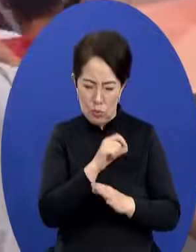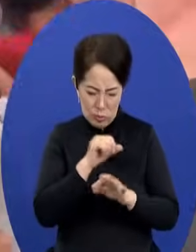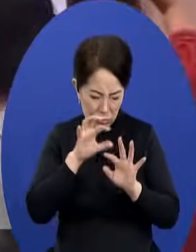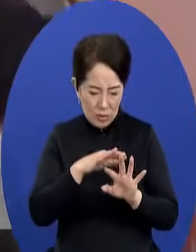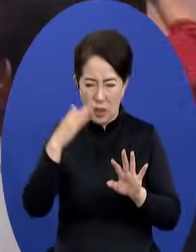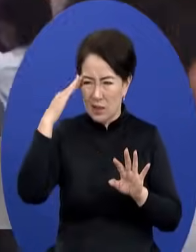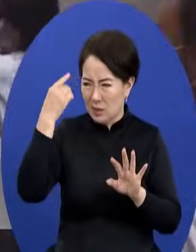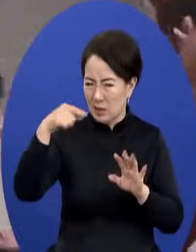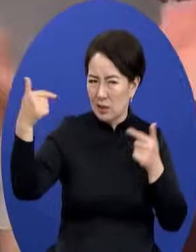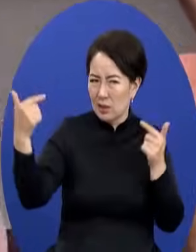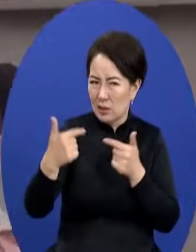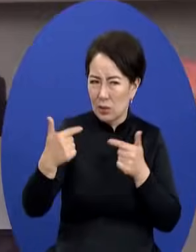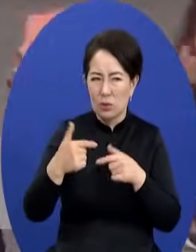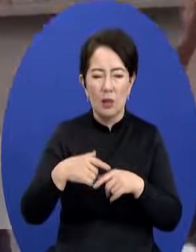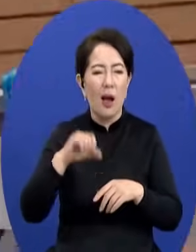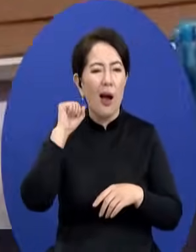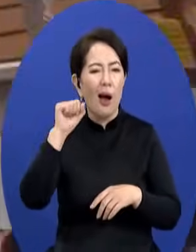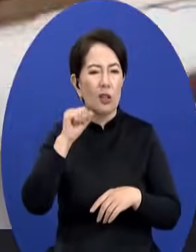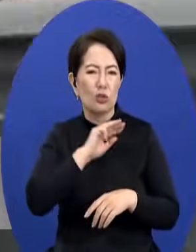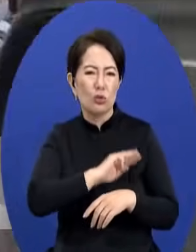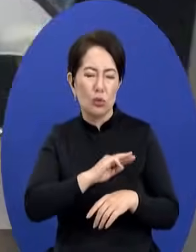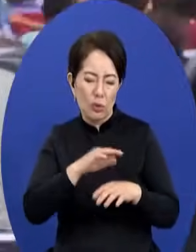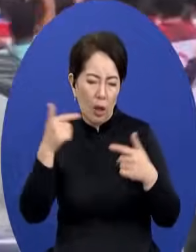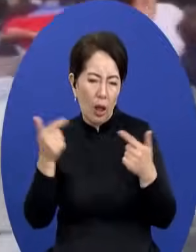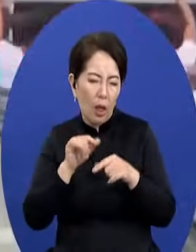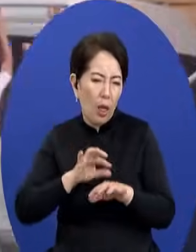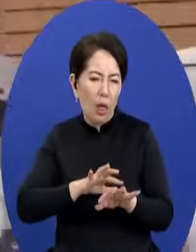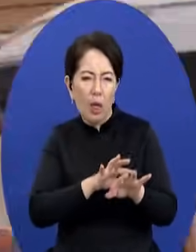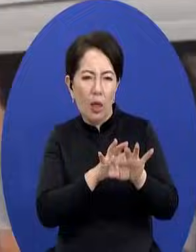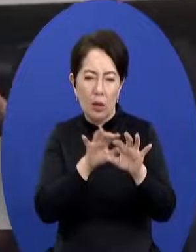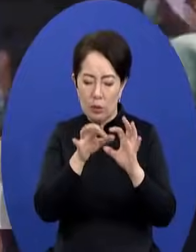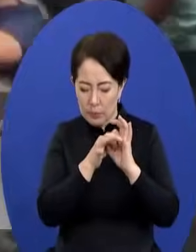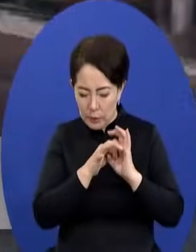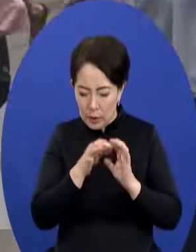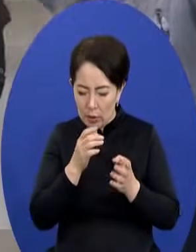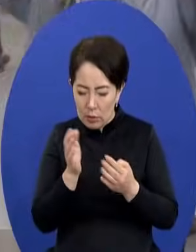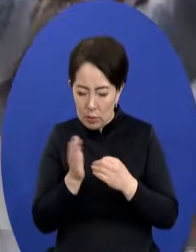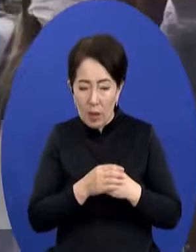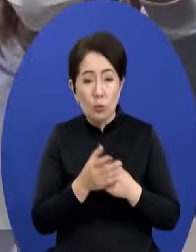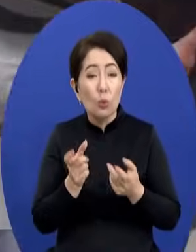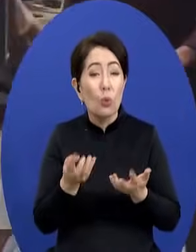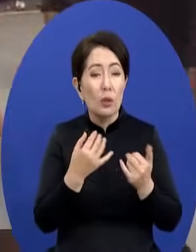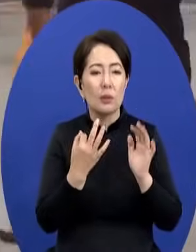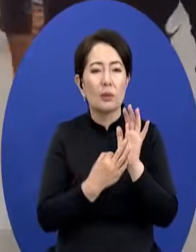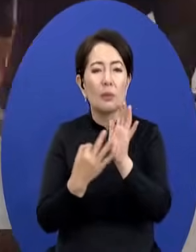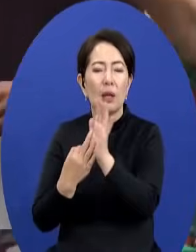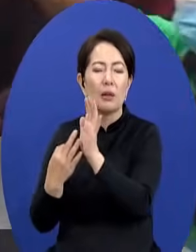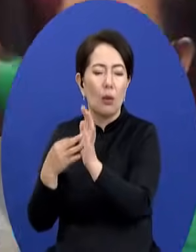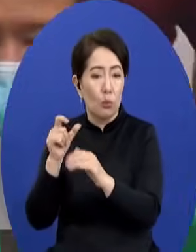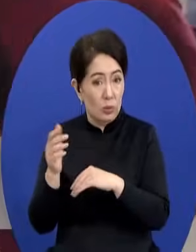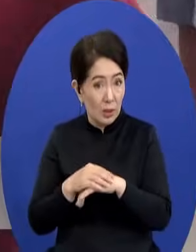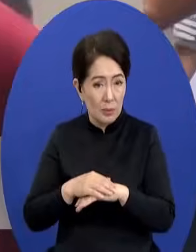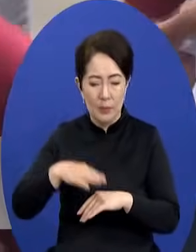эсэргүүцсэн ардчлалын төлөх тэмцлийн үеэр бол 888 хүн амь алдаад байна. Мөн цэргийнхний барьвчсан хүний